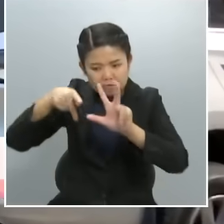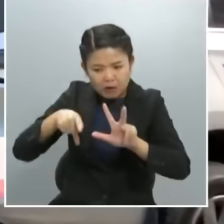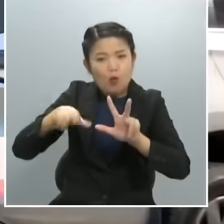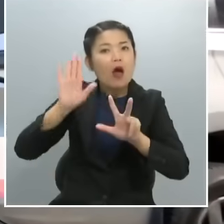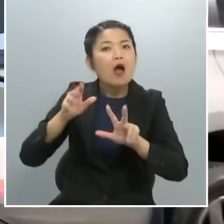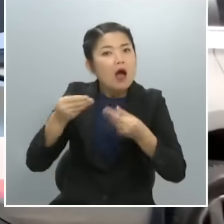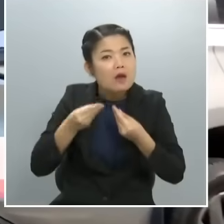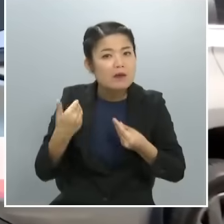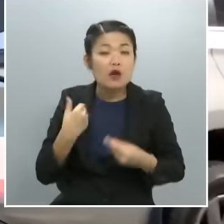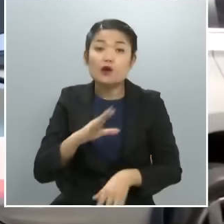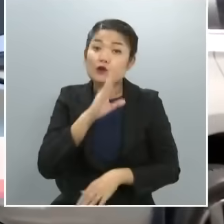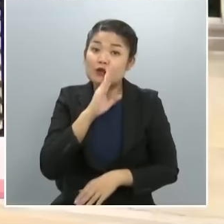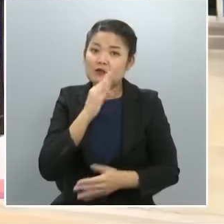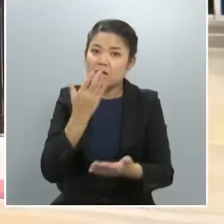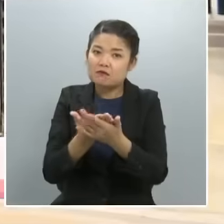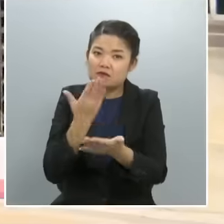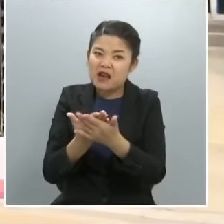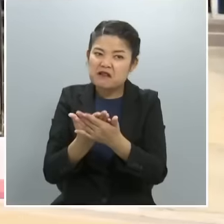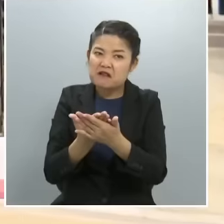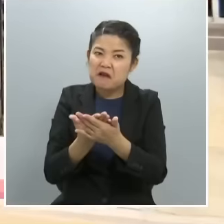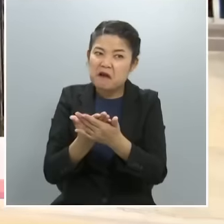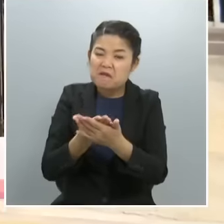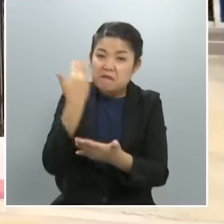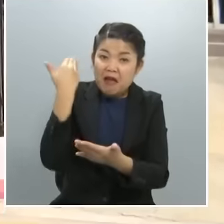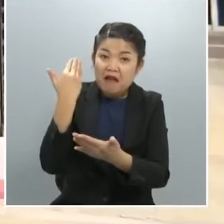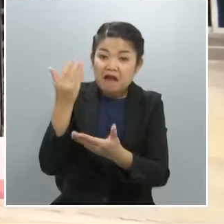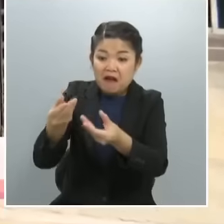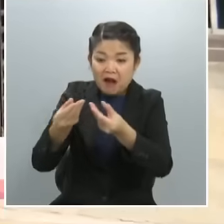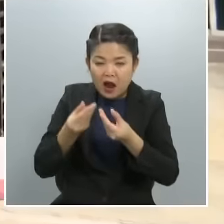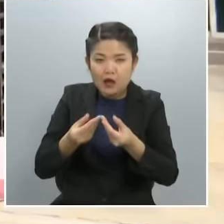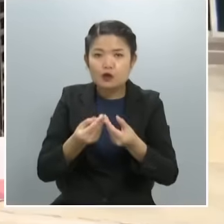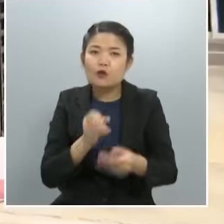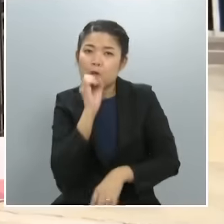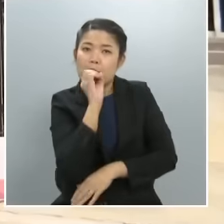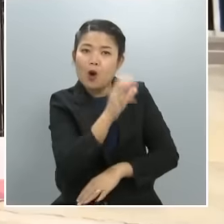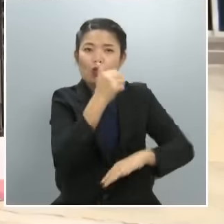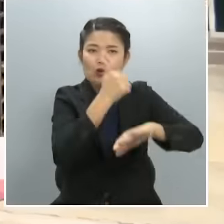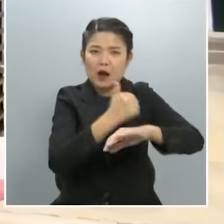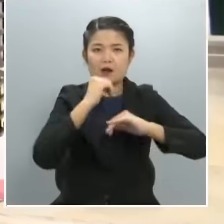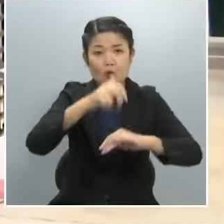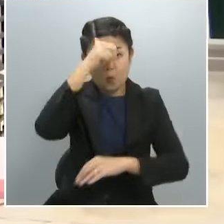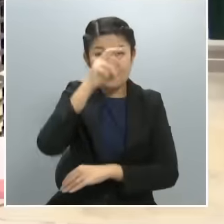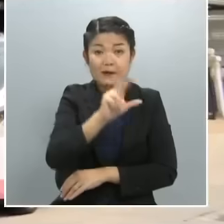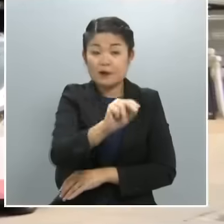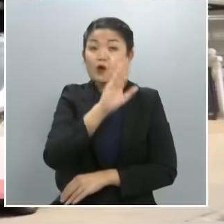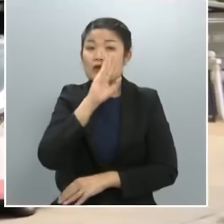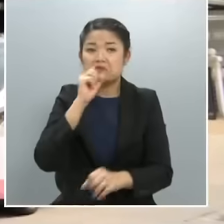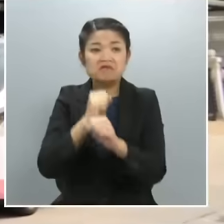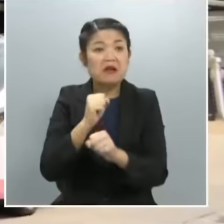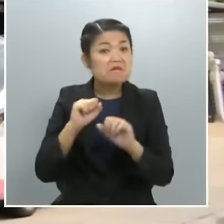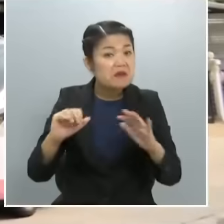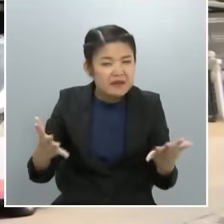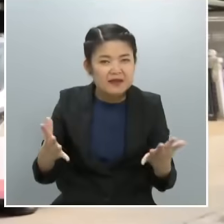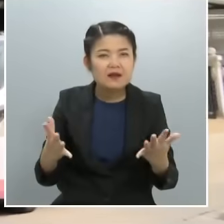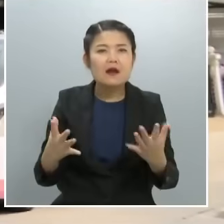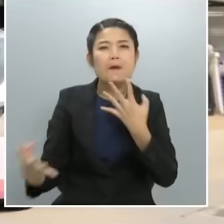จำเป็นต้องรับทรัพย์สินมูลค่าสูงตามกฎหมายแล้วต้องแจ้งผู้บังคับบัญชาภายใน 30วันนะฮะหากฝ่าฝืนเนี่ยจะมีโทษจำ